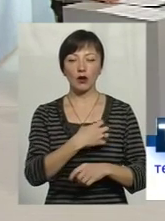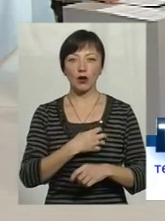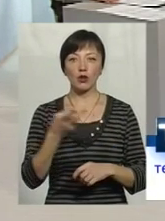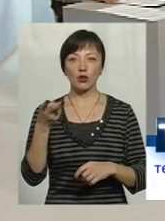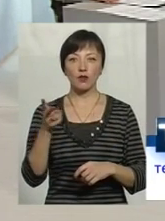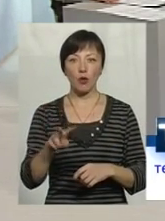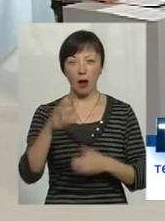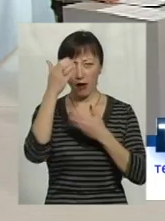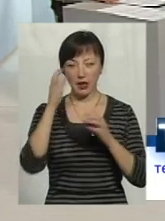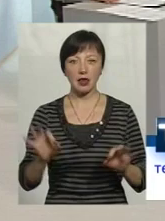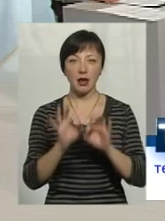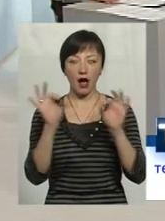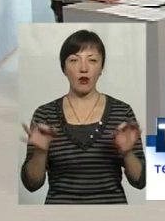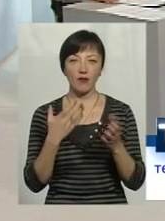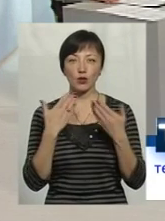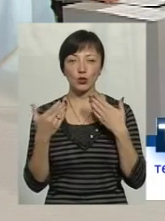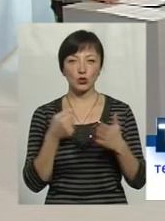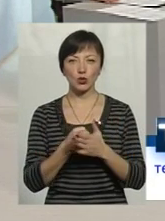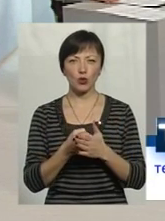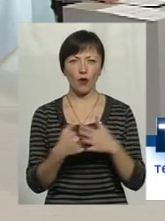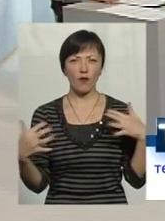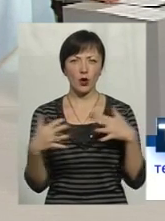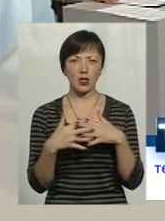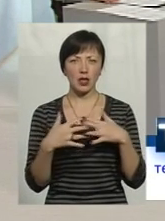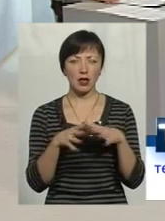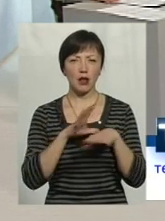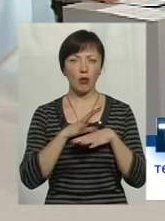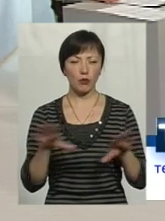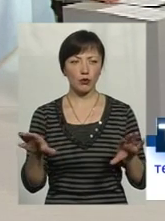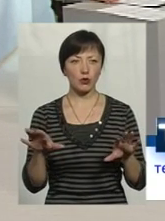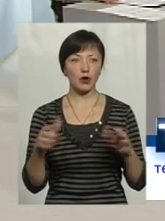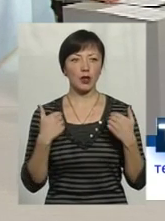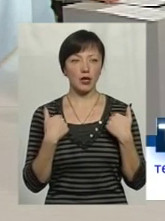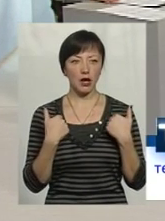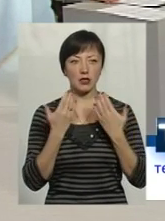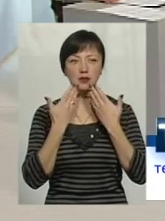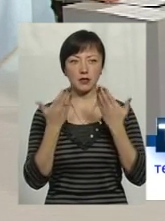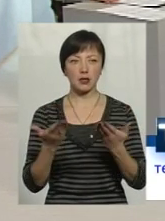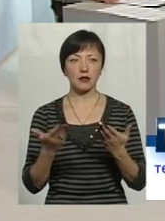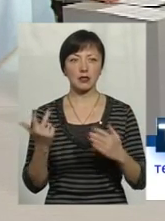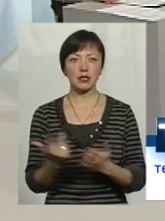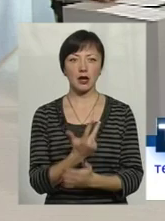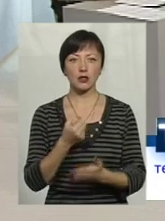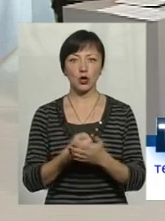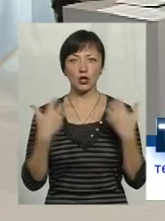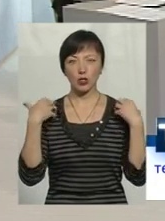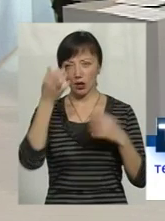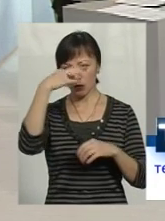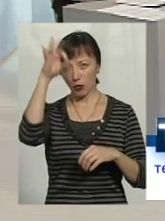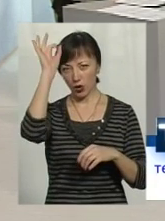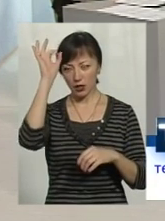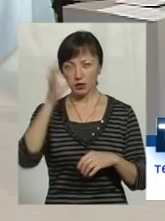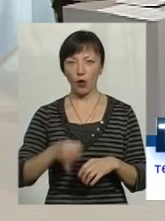афганцям, які не мали ніякого відношення до війни в Афганістані. Я звертався три рази до начальника поліції області